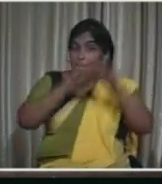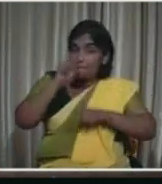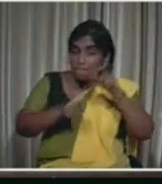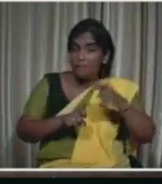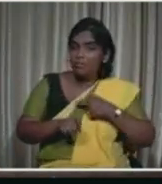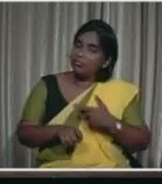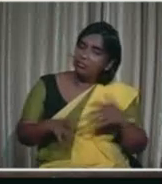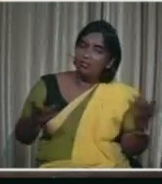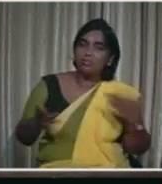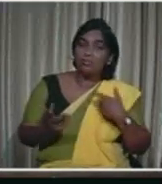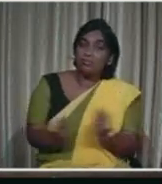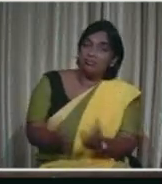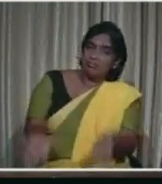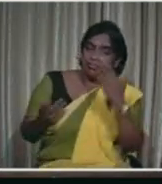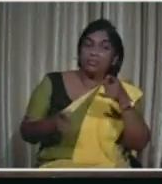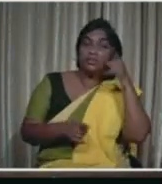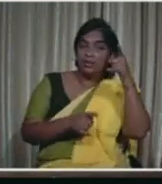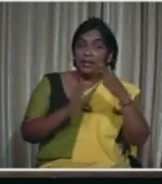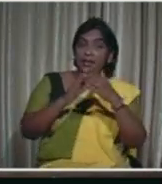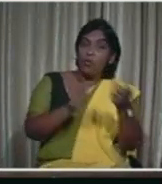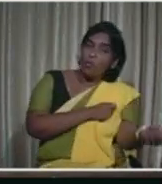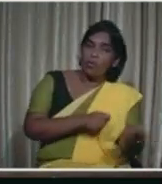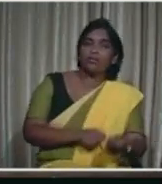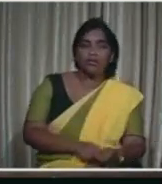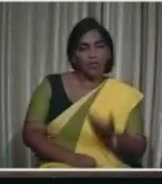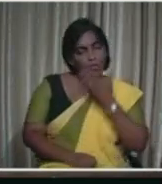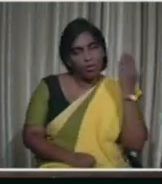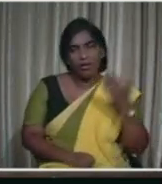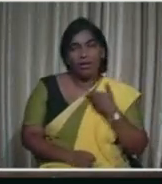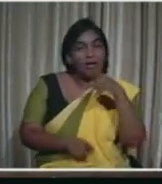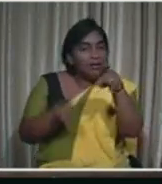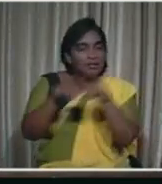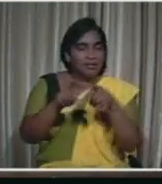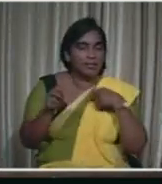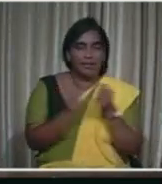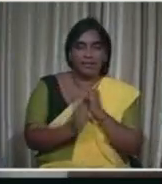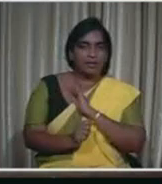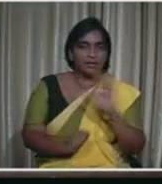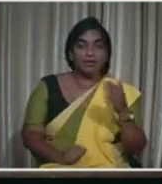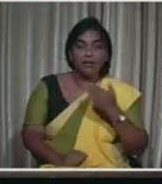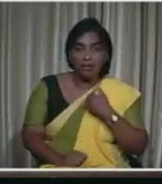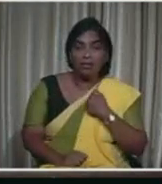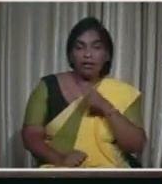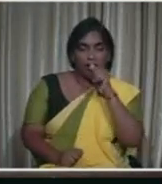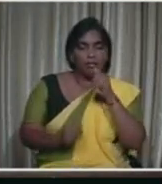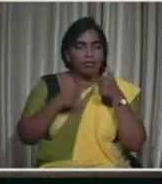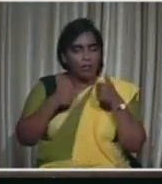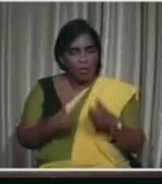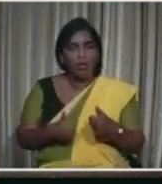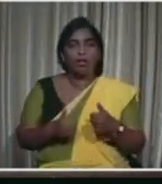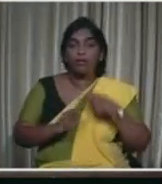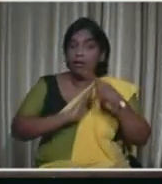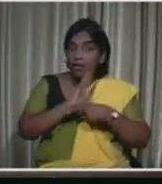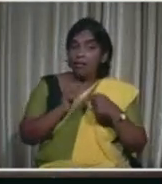api orang nang, aussal orang tu malah ke, geval lelita gasna jana ni bulan api itu na, api kian ni, sanggar vidya kada, me